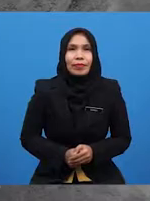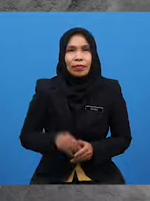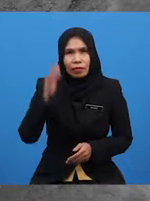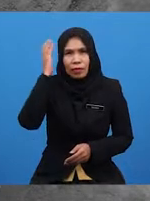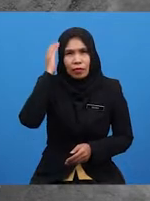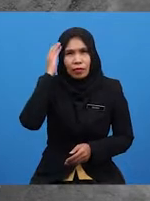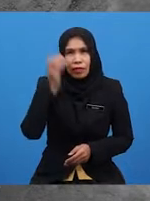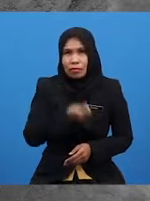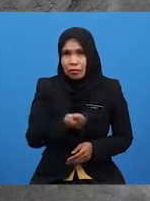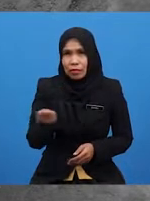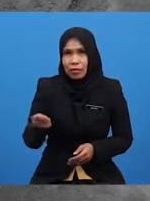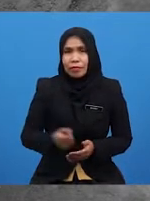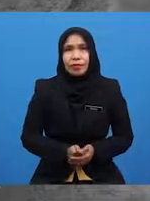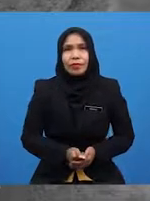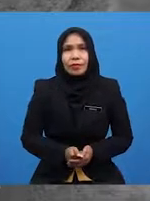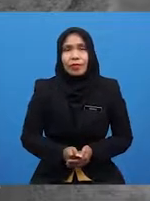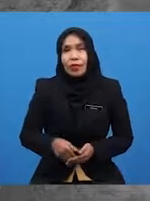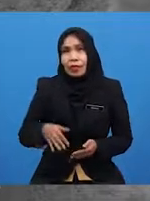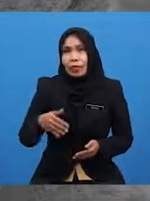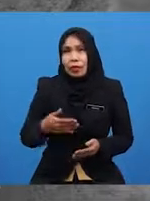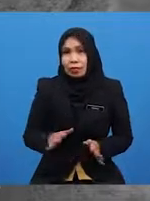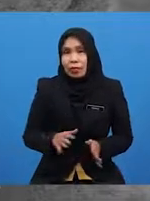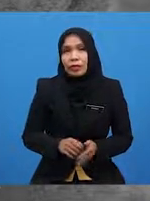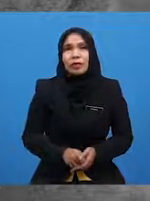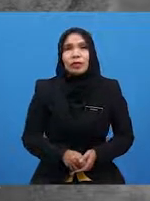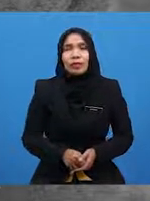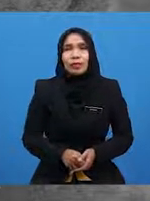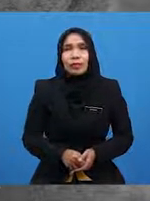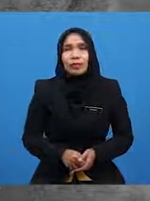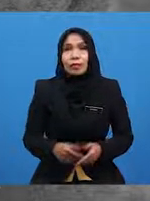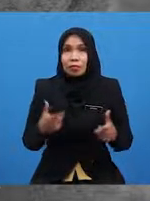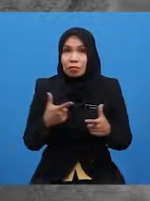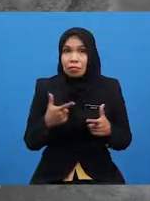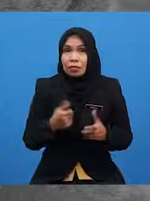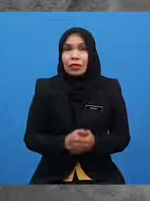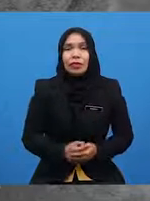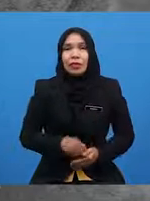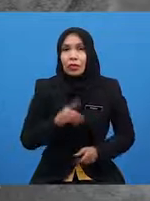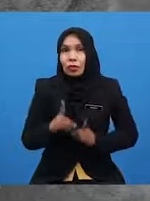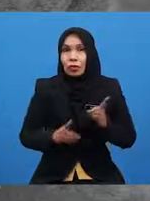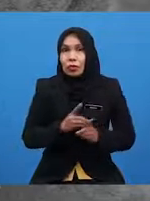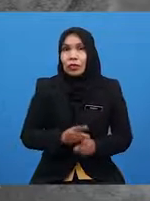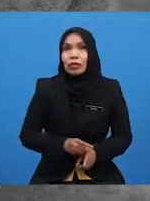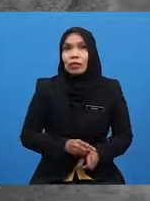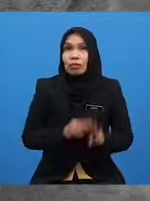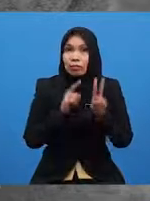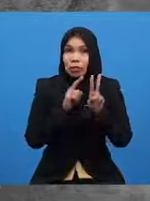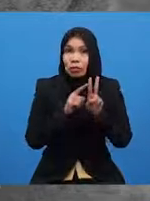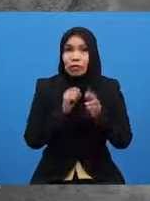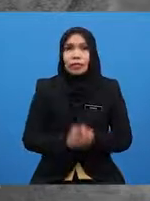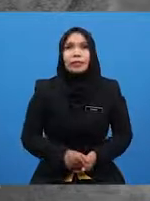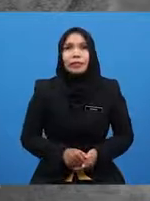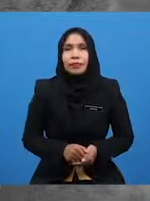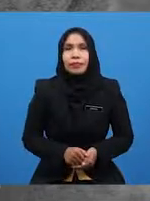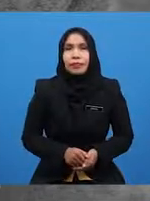Tahukah anda, selepas Perang Dunia Kedua, bahan yang digunakan untuk arca